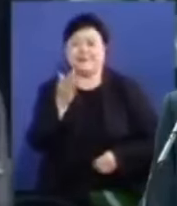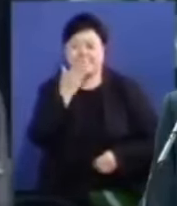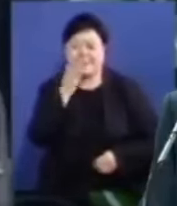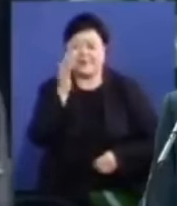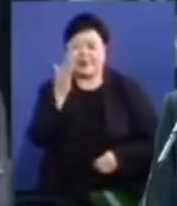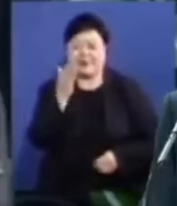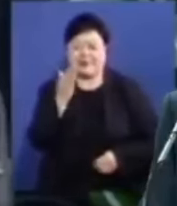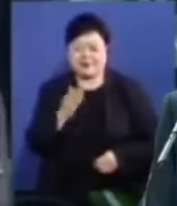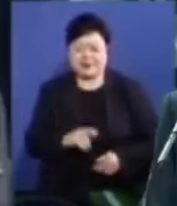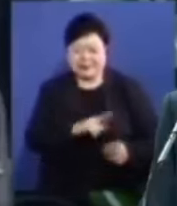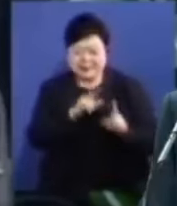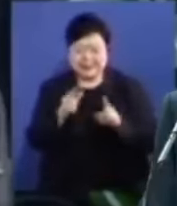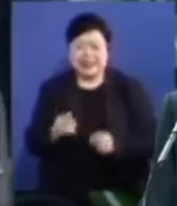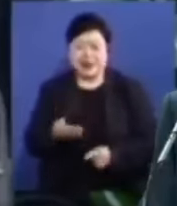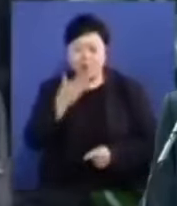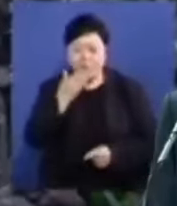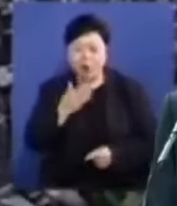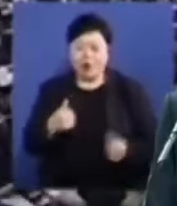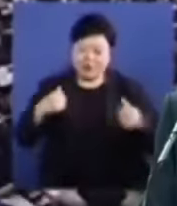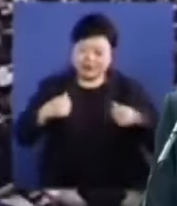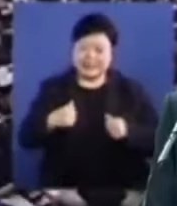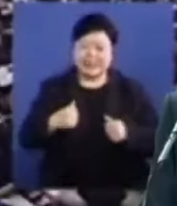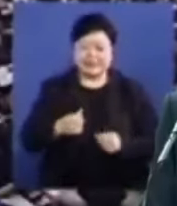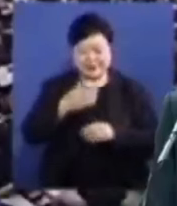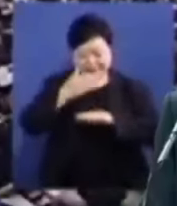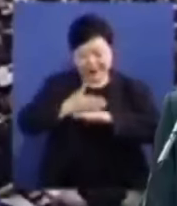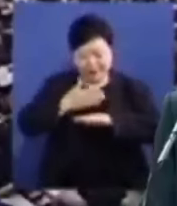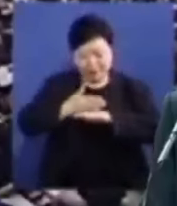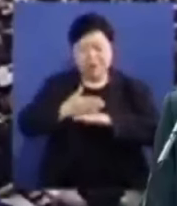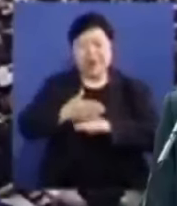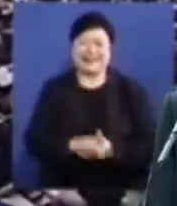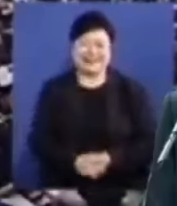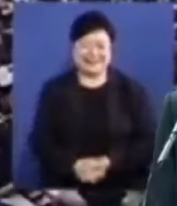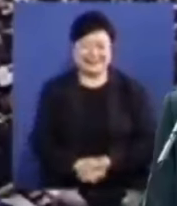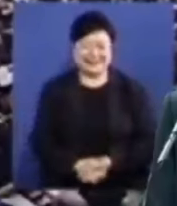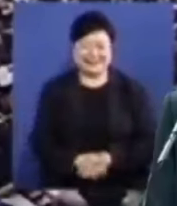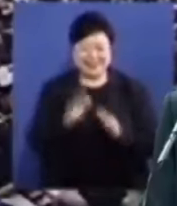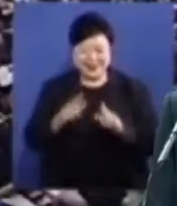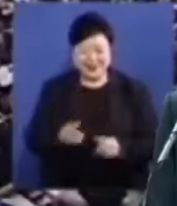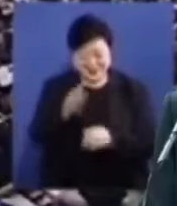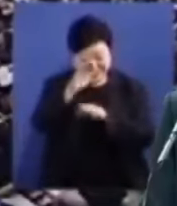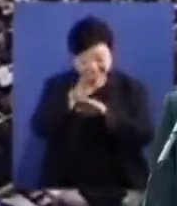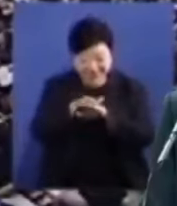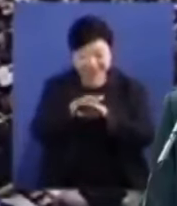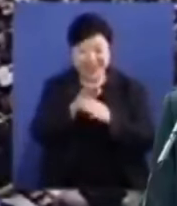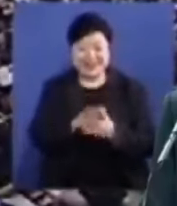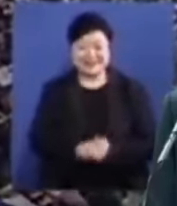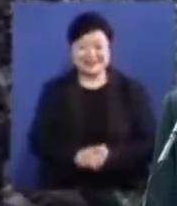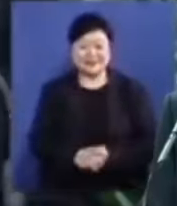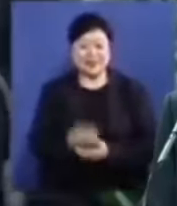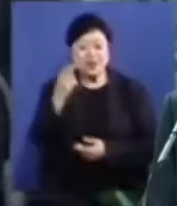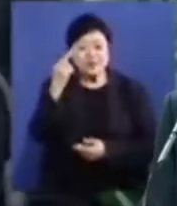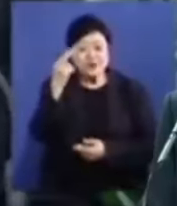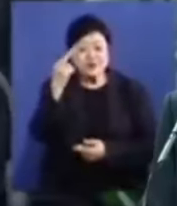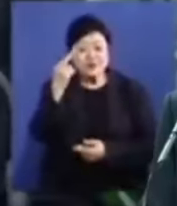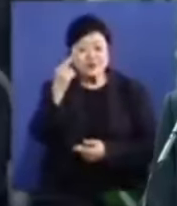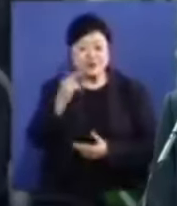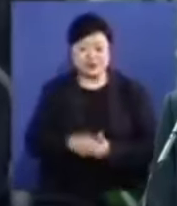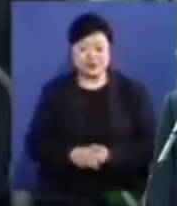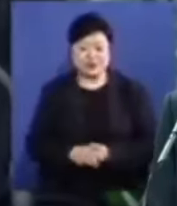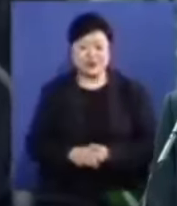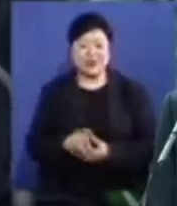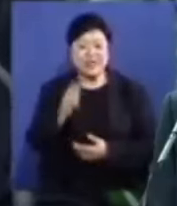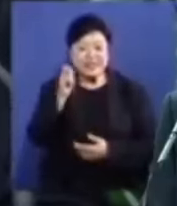잘 먹고 잘 입고 잘 살 때 고마운 것을 알게 되는 것입니다. 오늘 이 예배 미국의 TYK